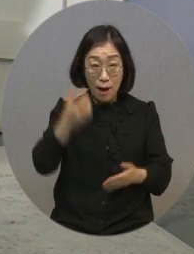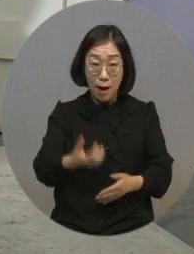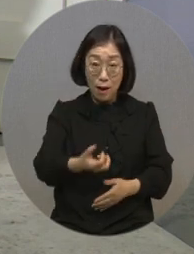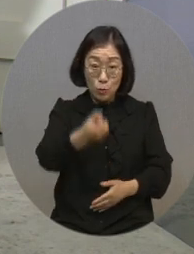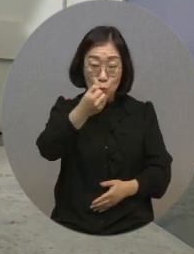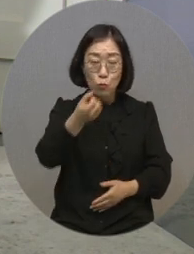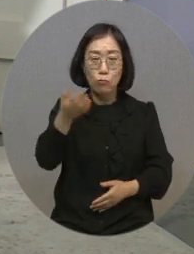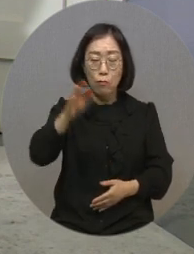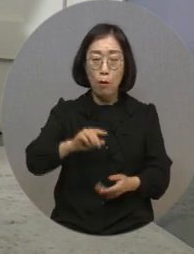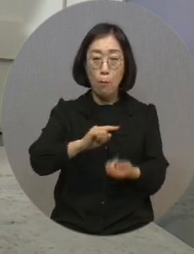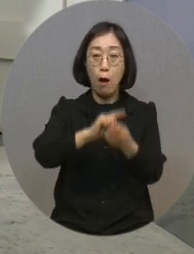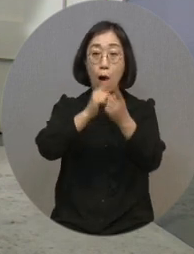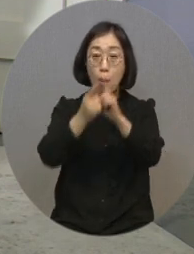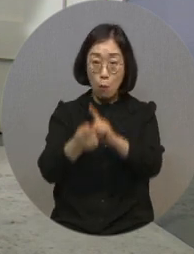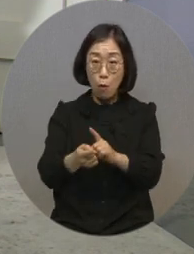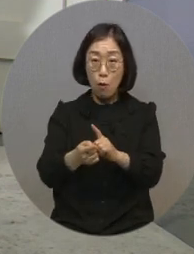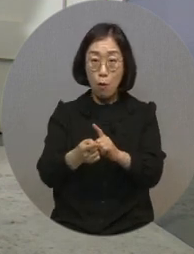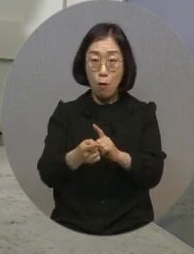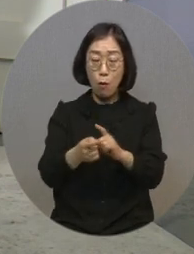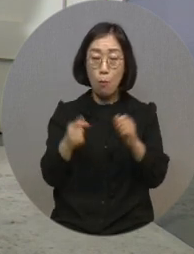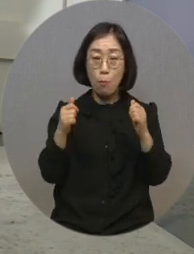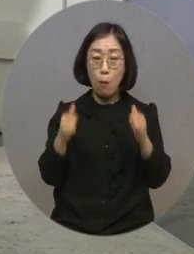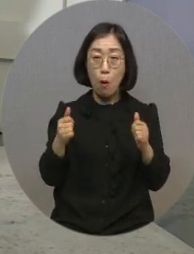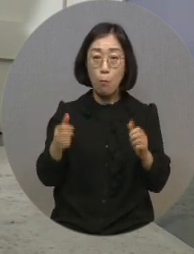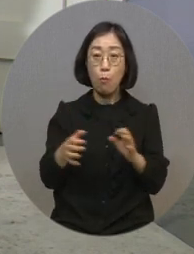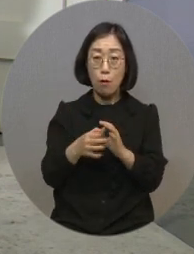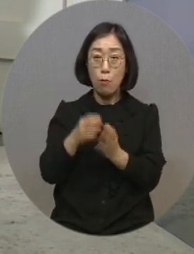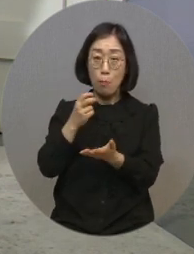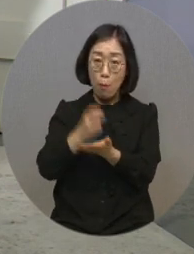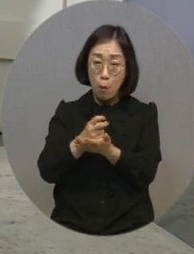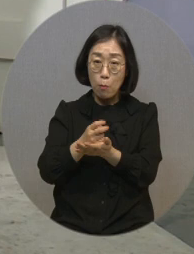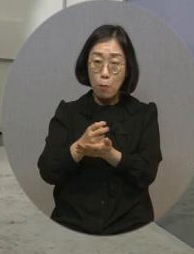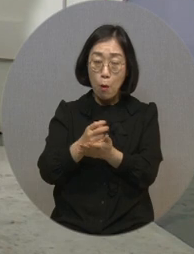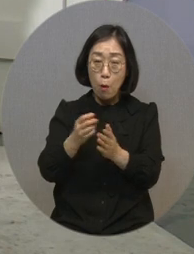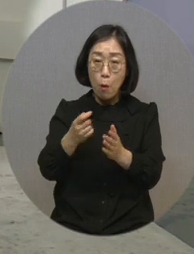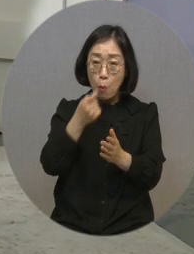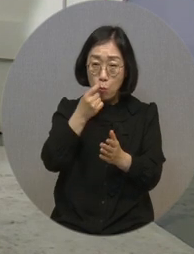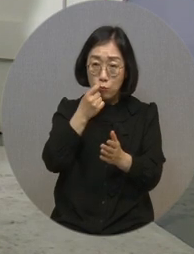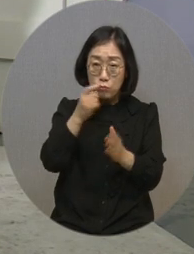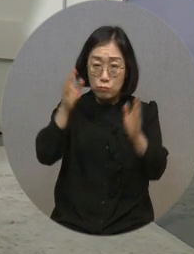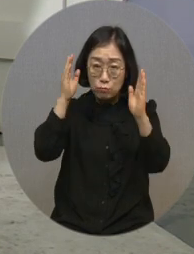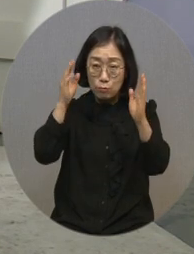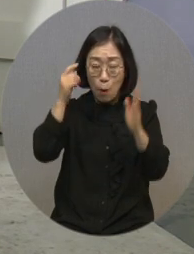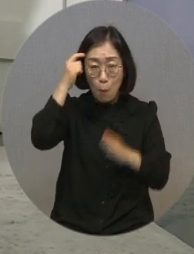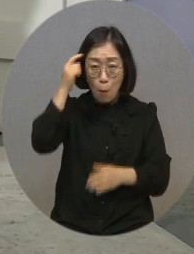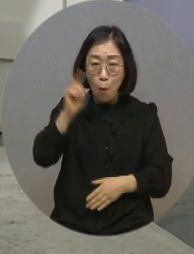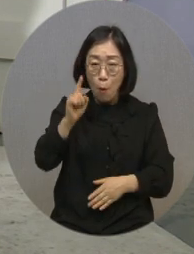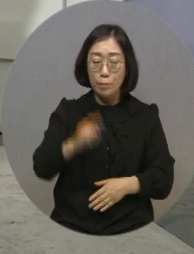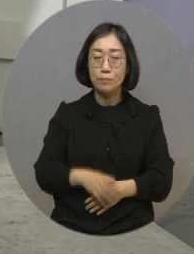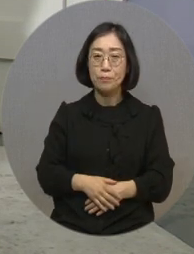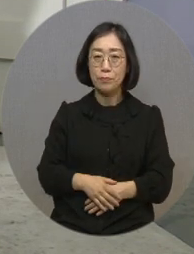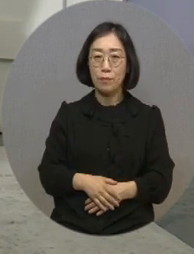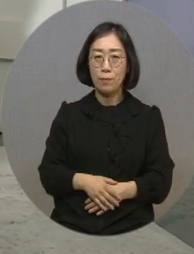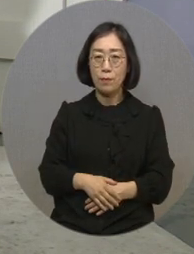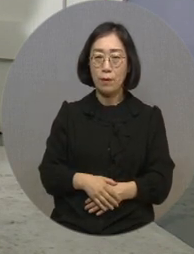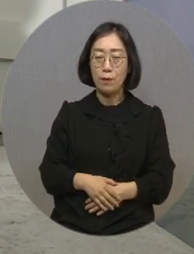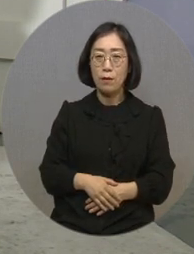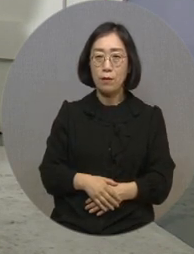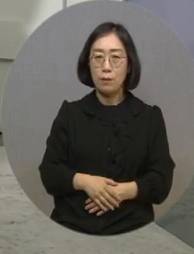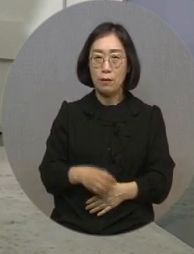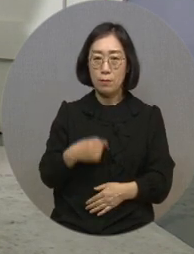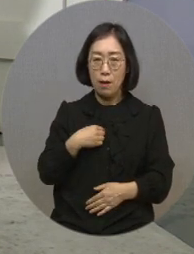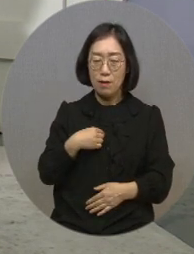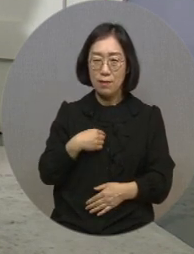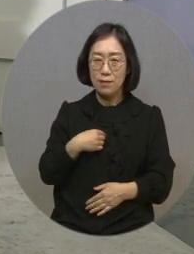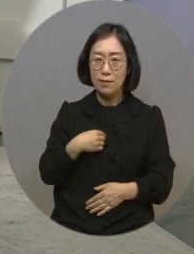예. 어떻게 사법고시를 봤는지. 아, 그렇죠. 그런 예. 어떻게 보면은 뭐 크게